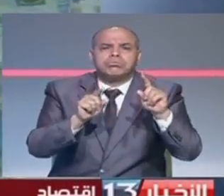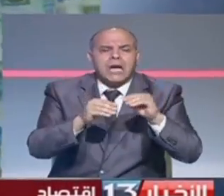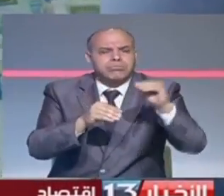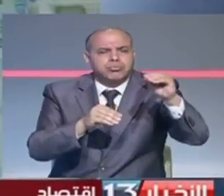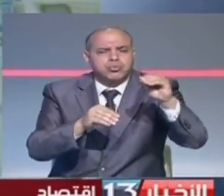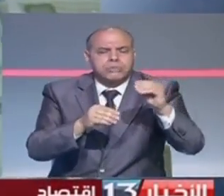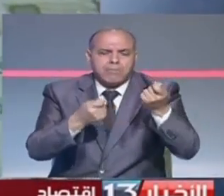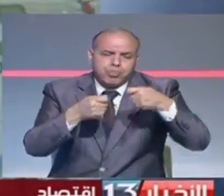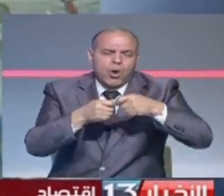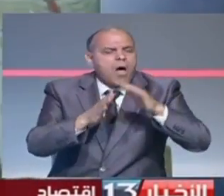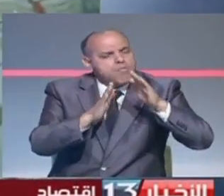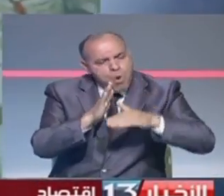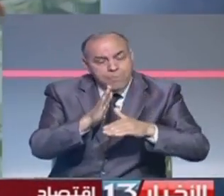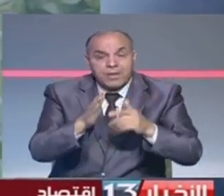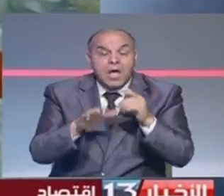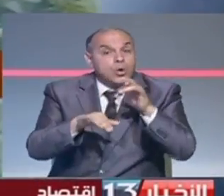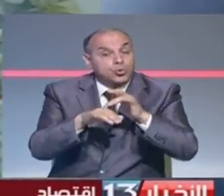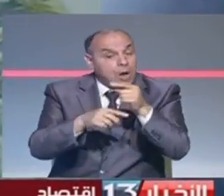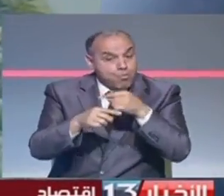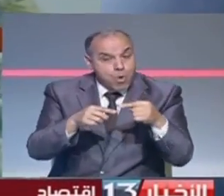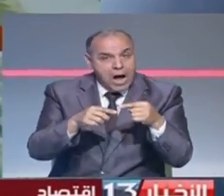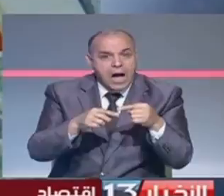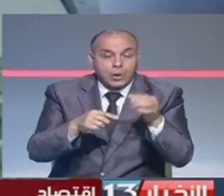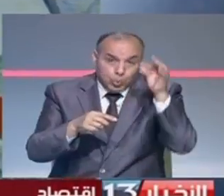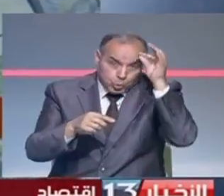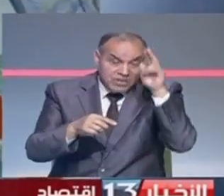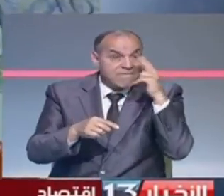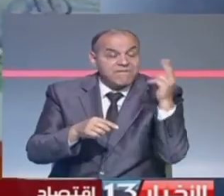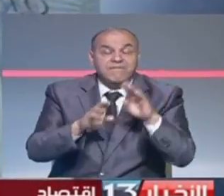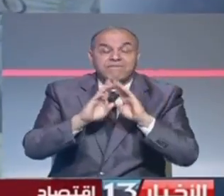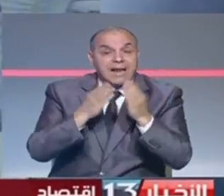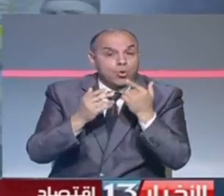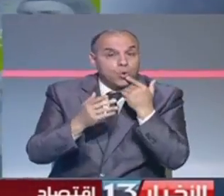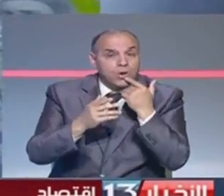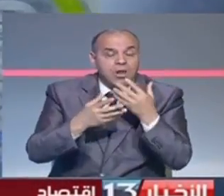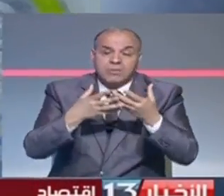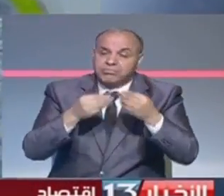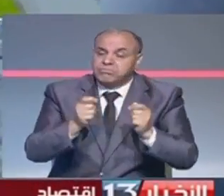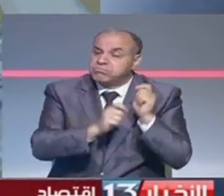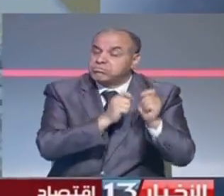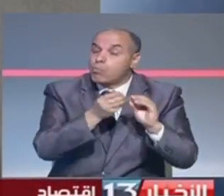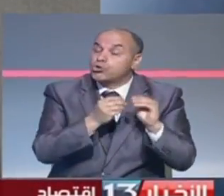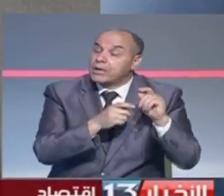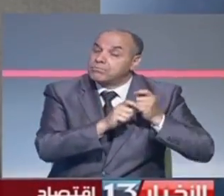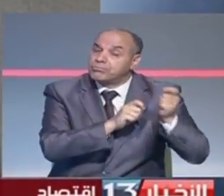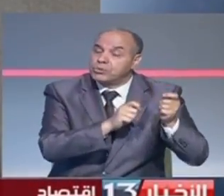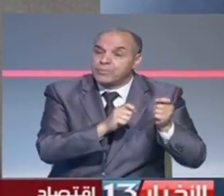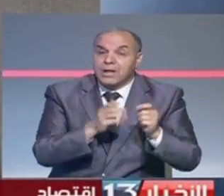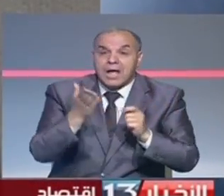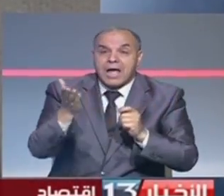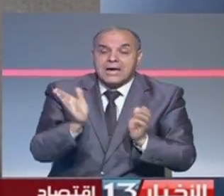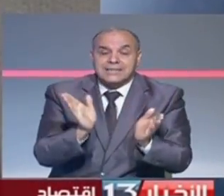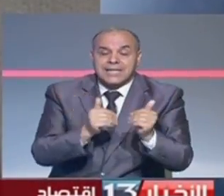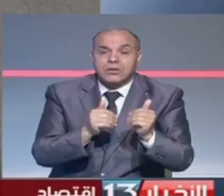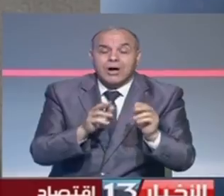الداخليه الخام ما سيؤثر سلبا على موقع ت ونصف الخارج ويفقد مديونيتها وكان صندوق